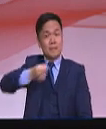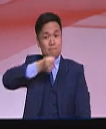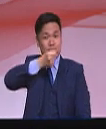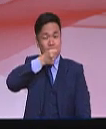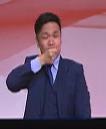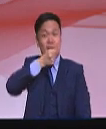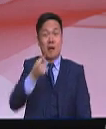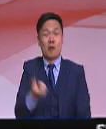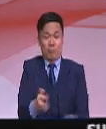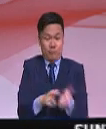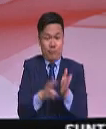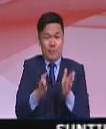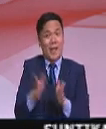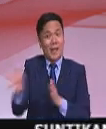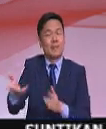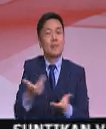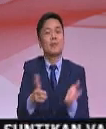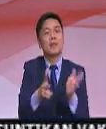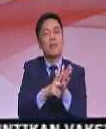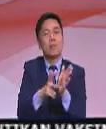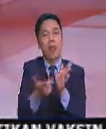Sazwani Samsu melaporkan.